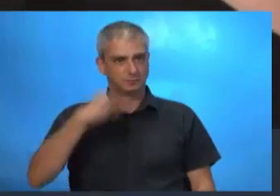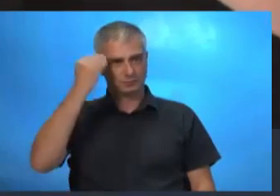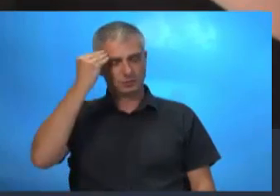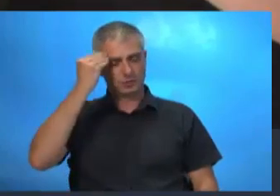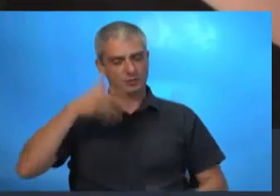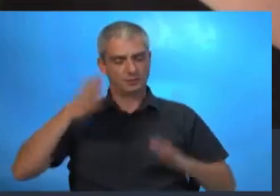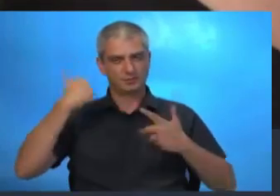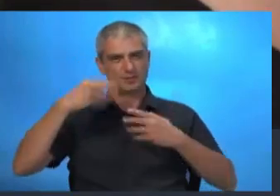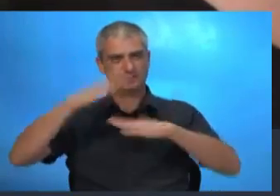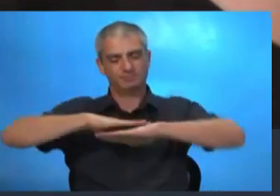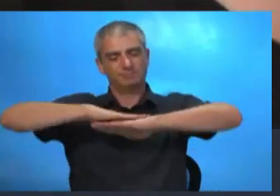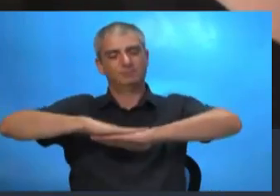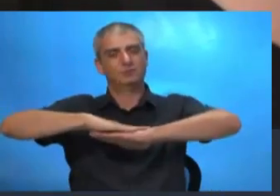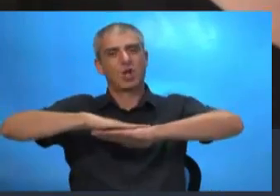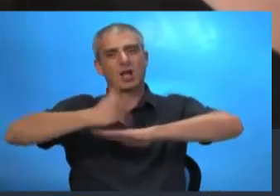אז